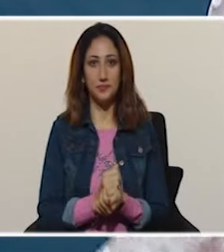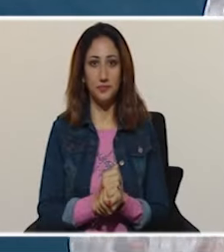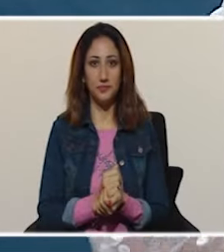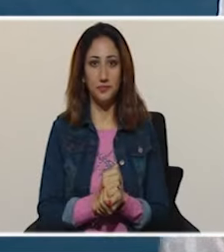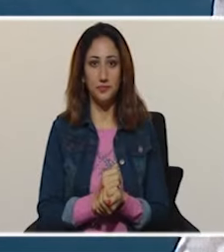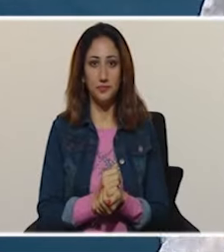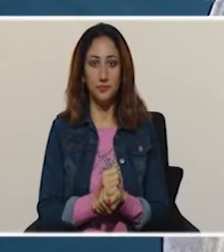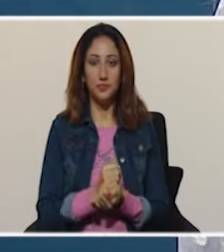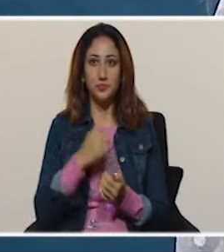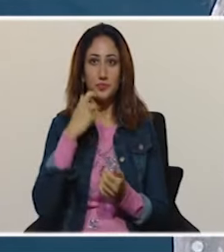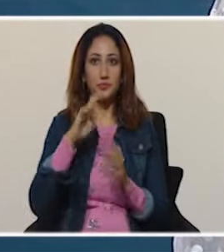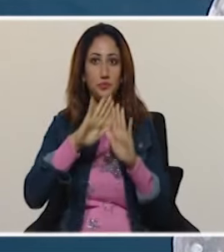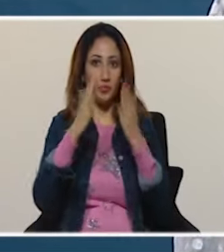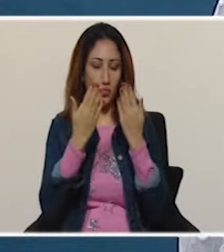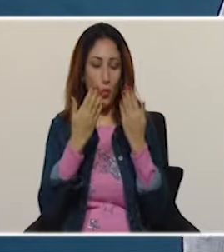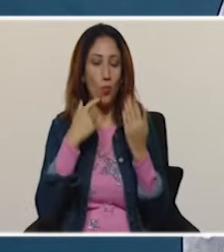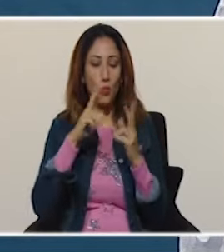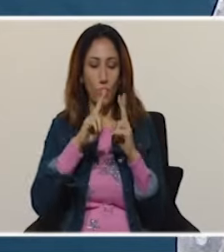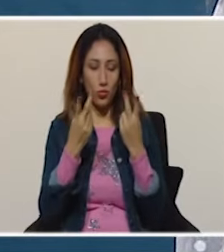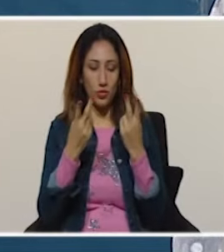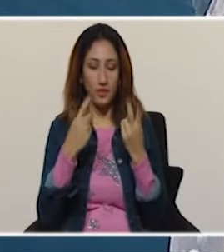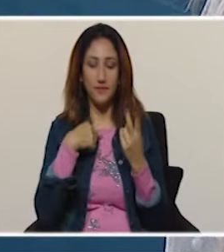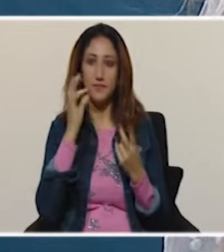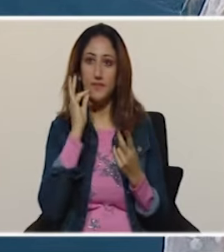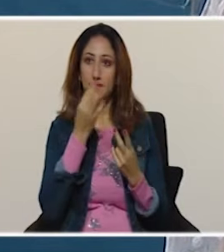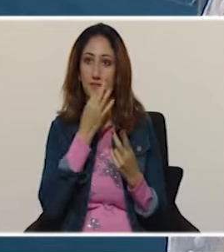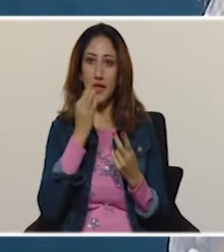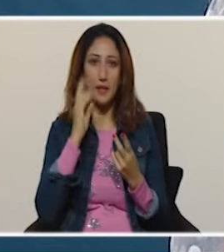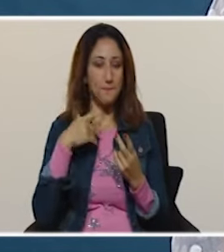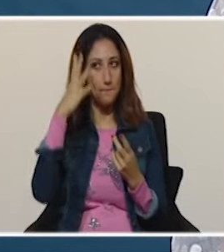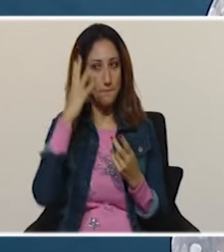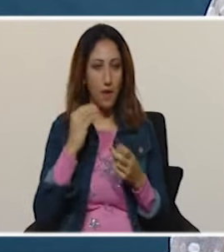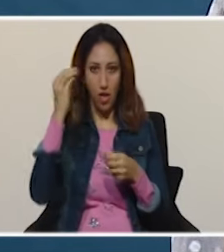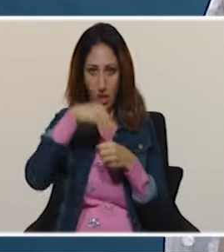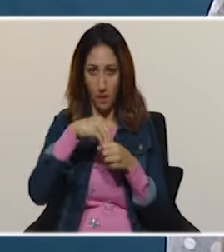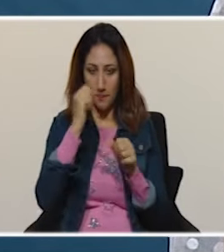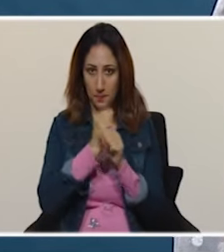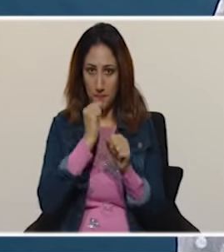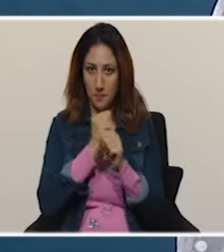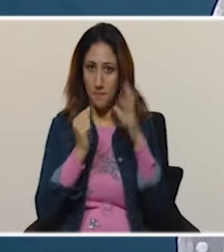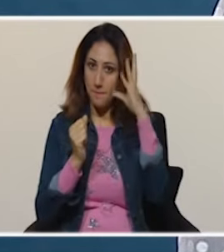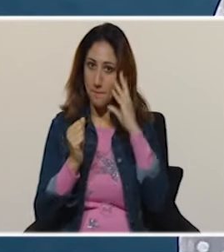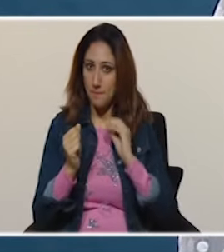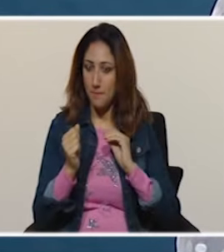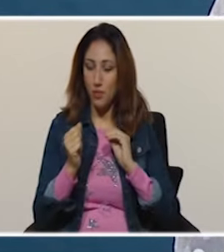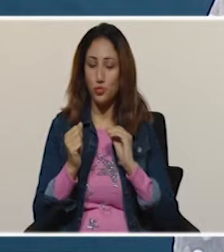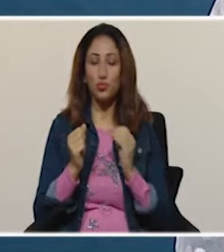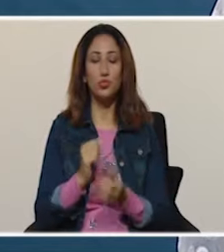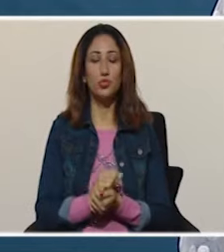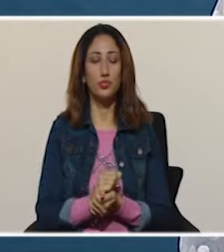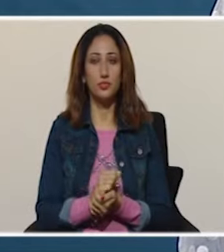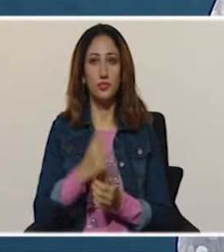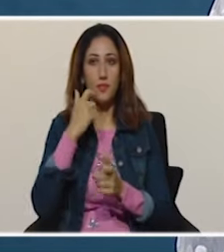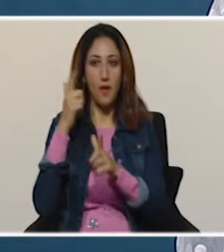يعني رأس على عقب. فيلم أنا كثير جدا كنت سعيدة فيه لأنه بدي وجه تحية لكل الأشخاص اللي اشتغلوا معنا، وعلى رأسهم